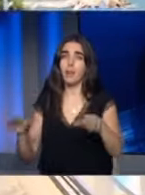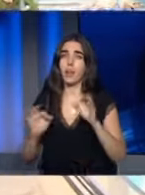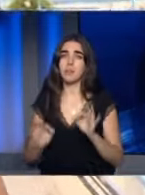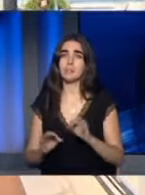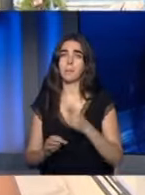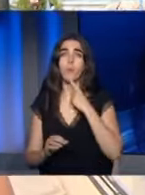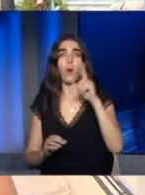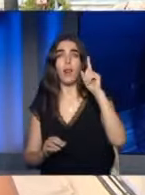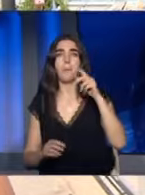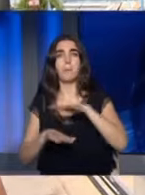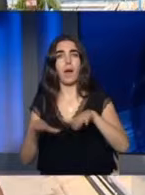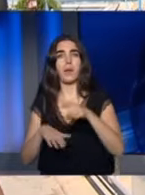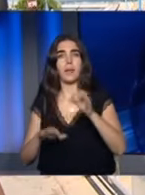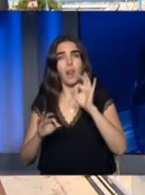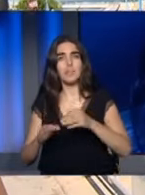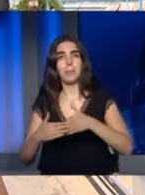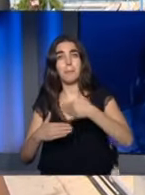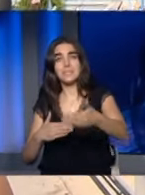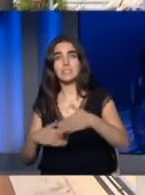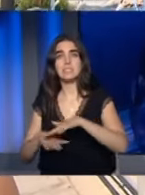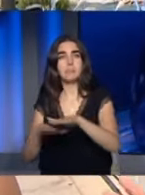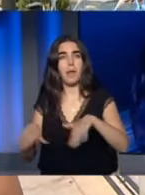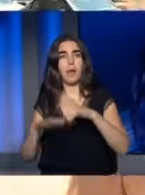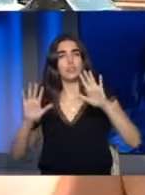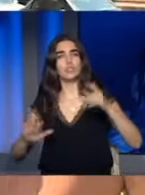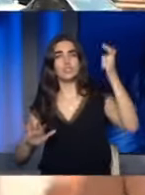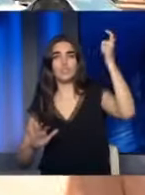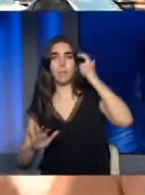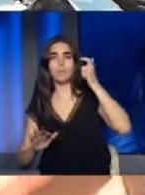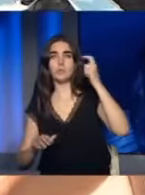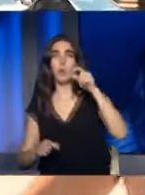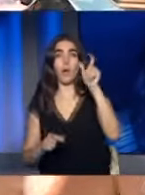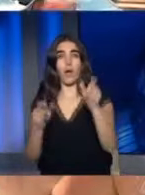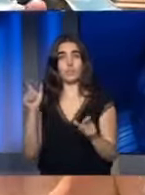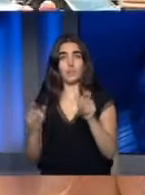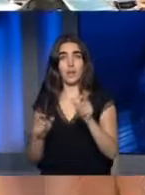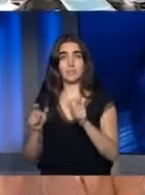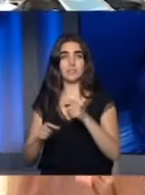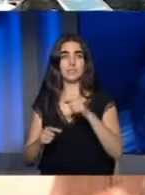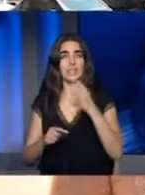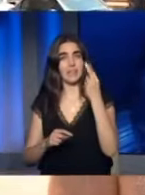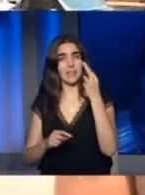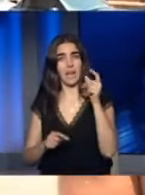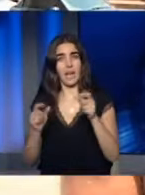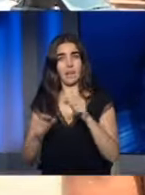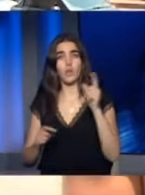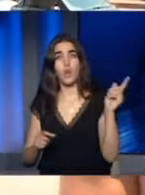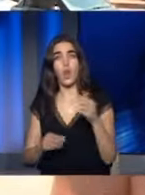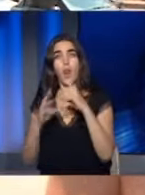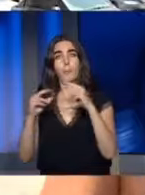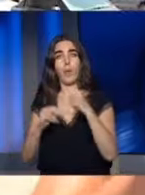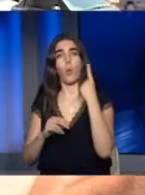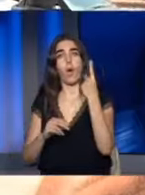والله على البحر من الصبح احلى شيء سباحه وتشمي واح اثنتين يا بحر يا نهر ما هو ه لبنان